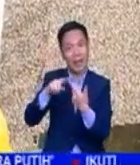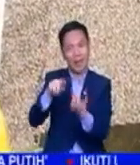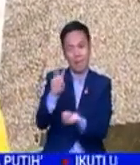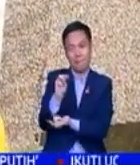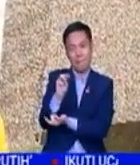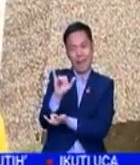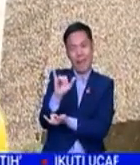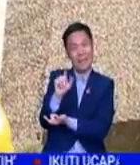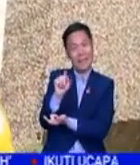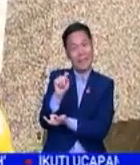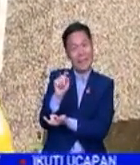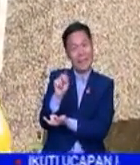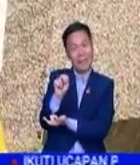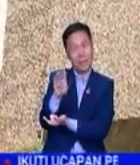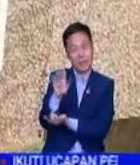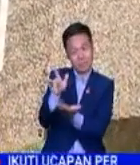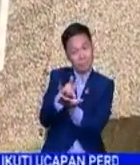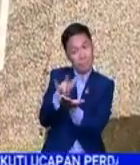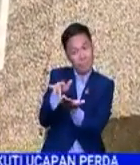My